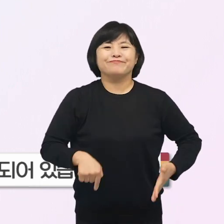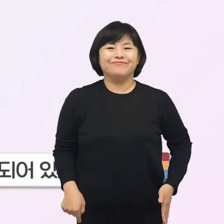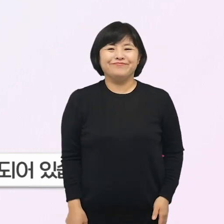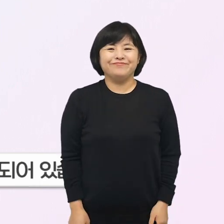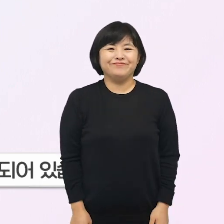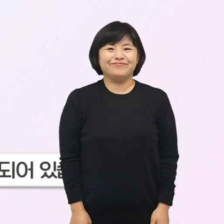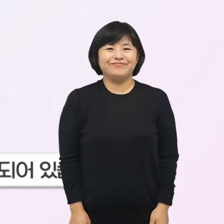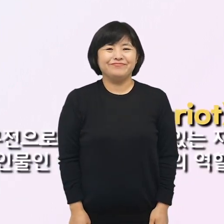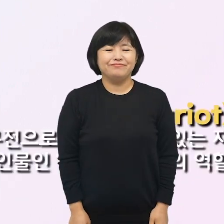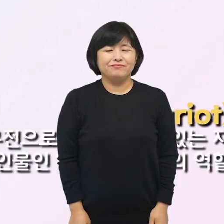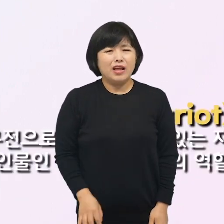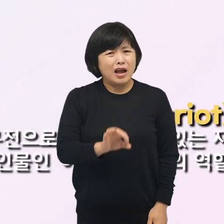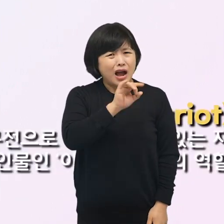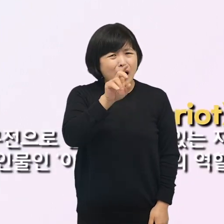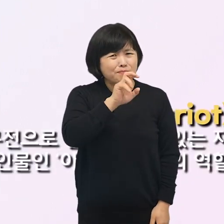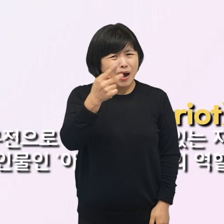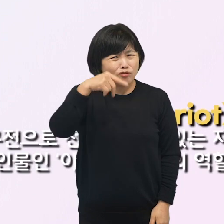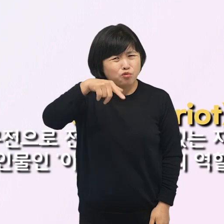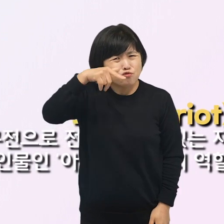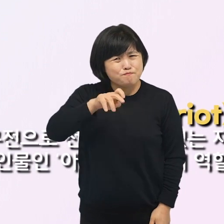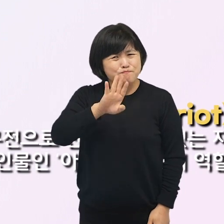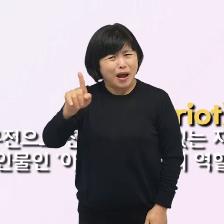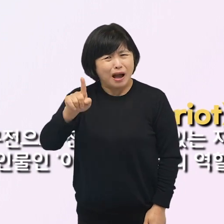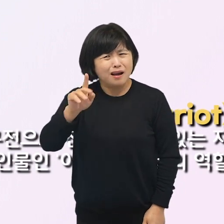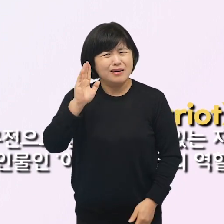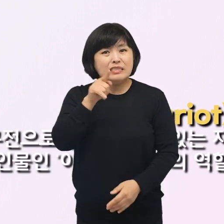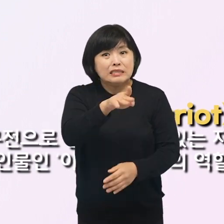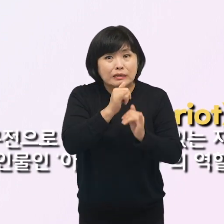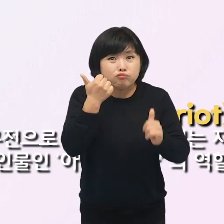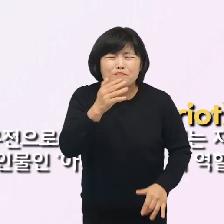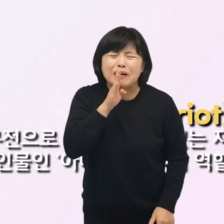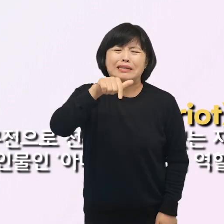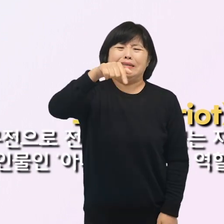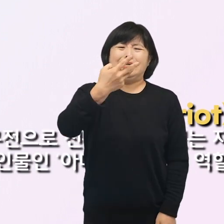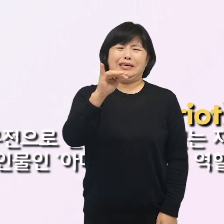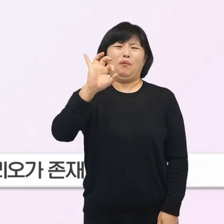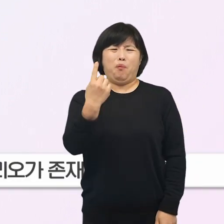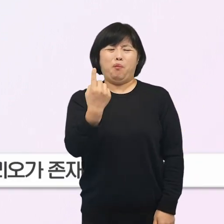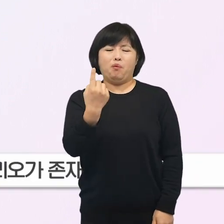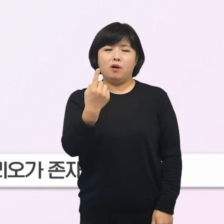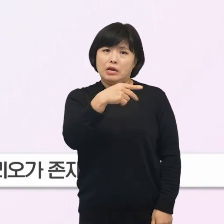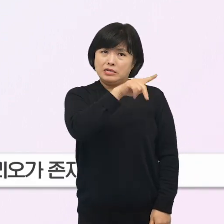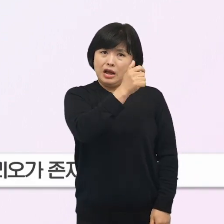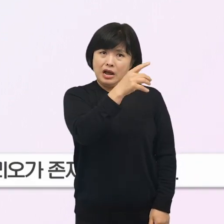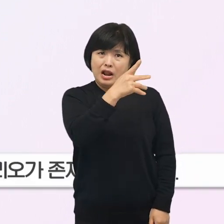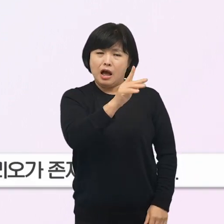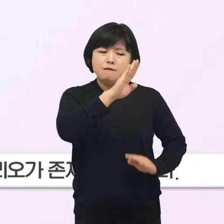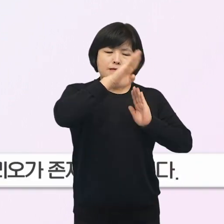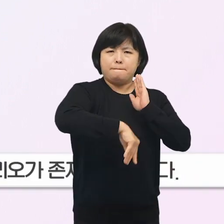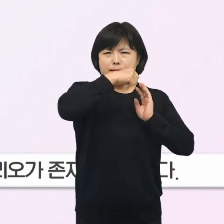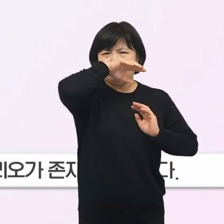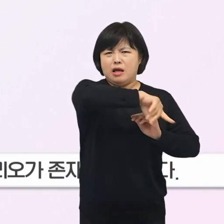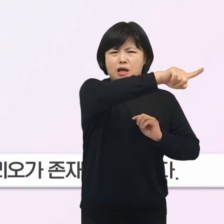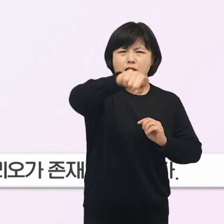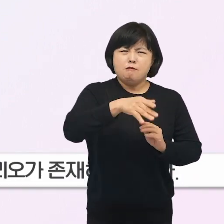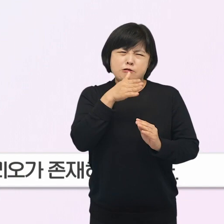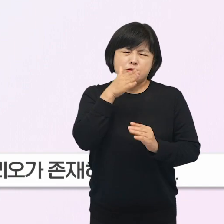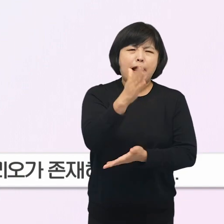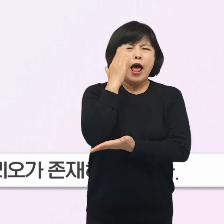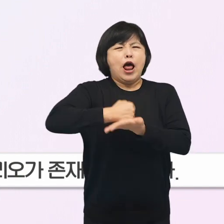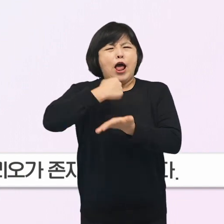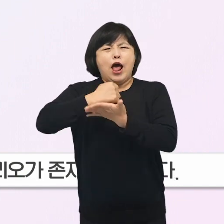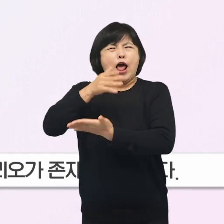되어 있습니다. 아마두 쿤바라는 사람이 바로 이 그리오인데요. 사하라 남부